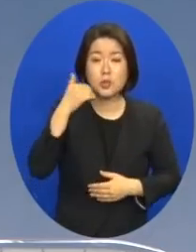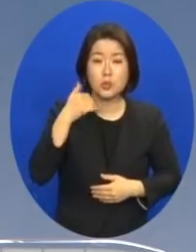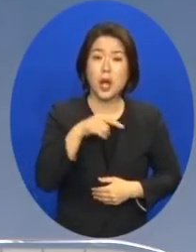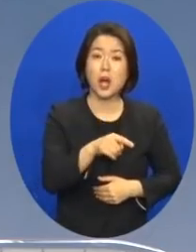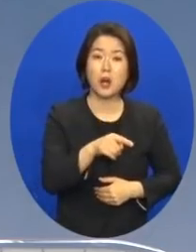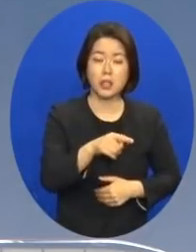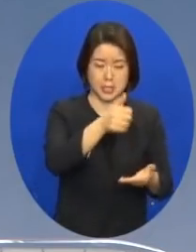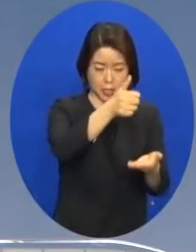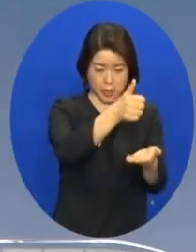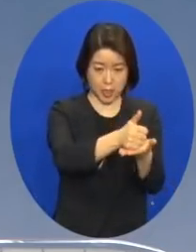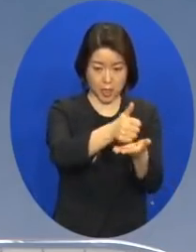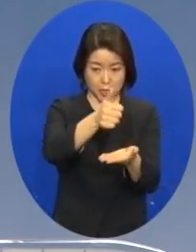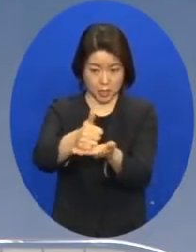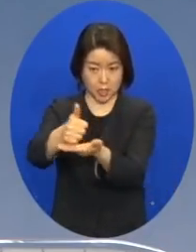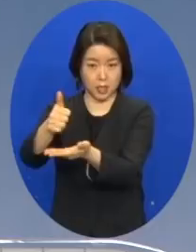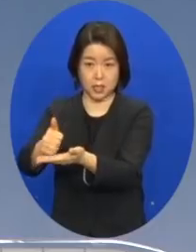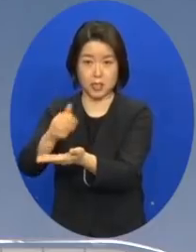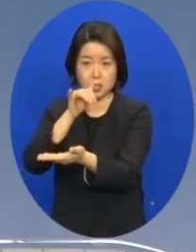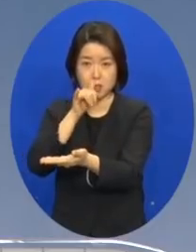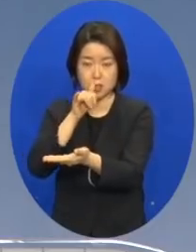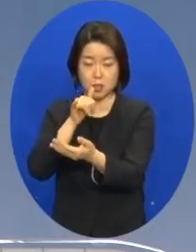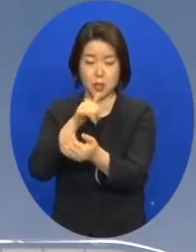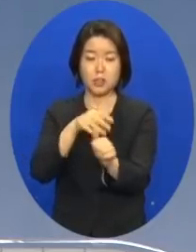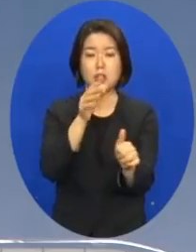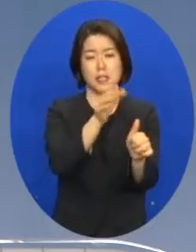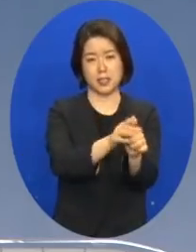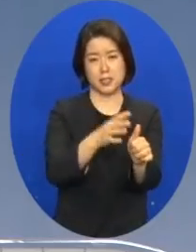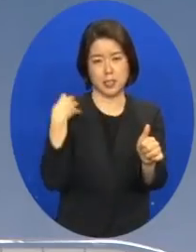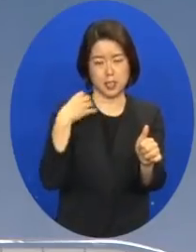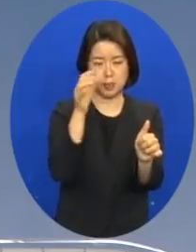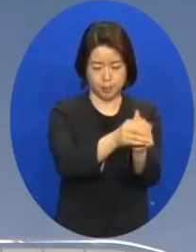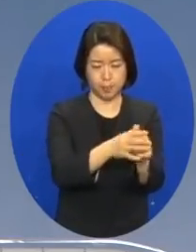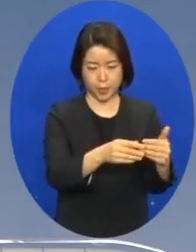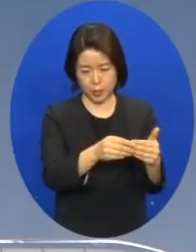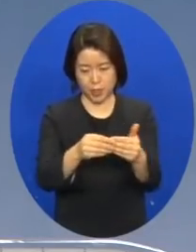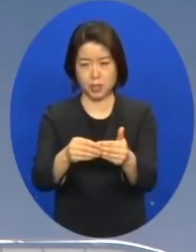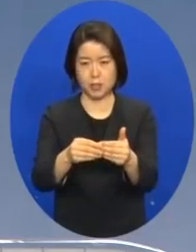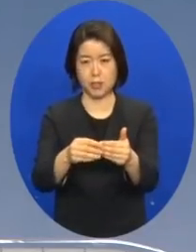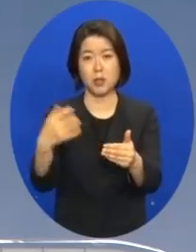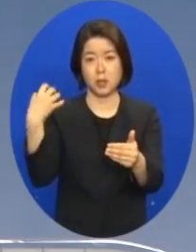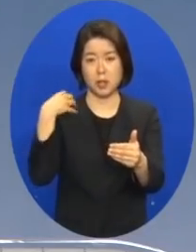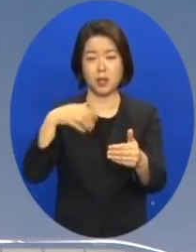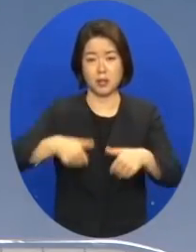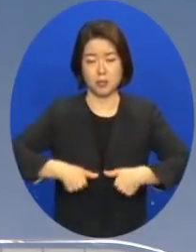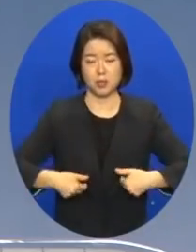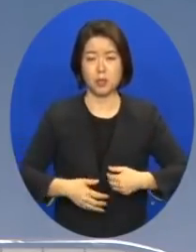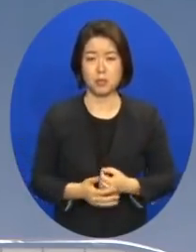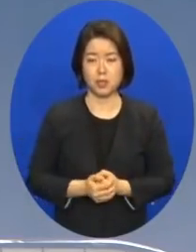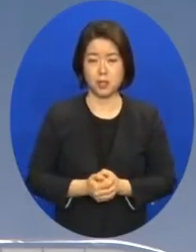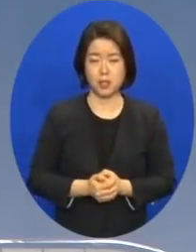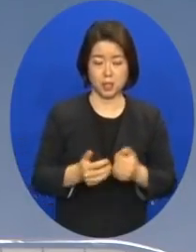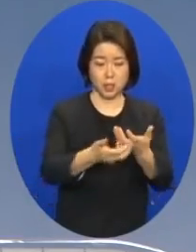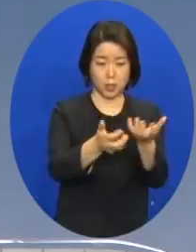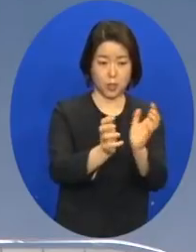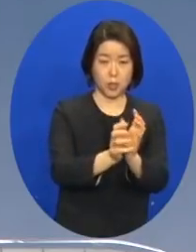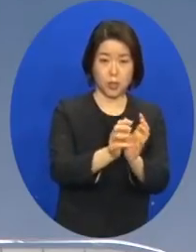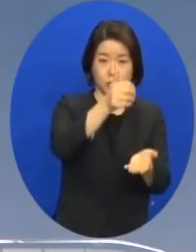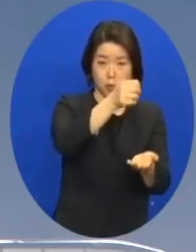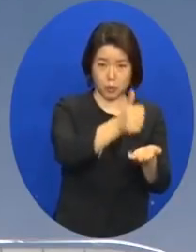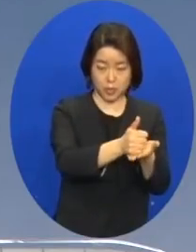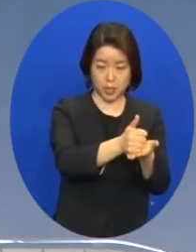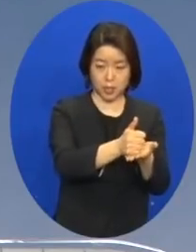거기에 장이 되어야 합니다. 책임을 져야 되고 이끌어 가야 되는 역할을 해야 됩니다. 속장이 있고